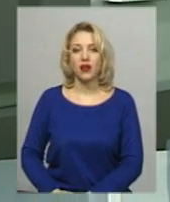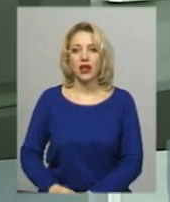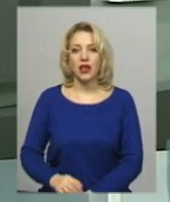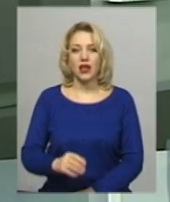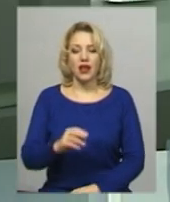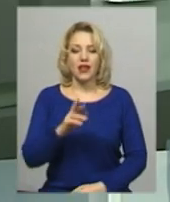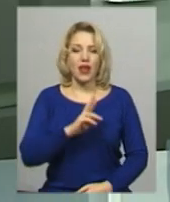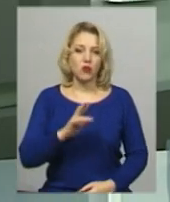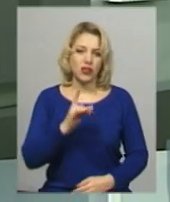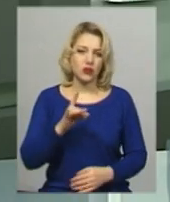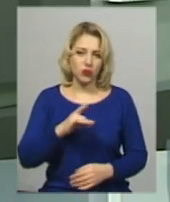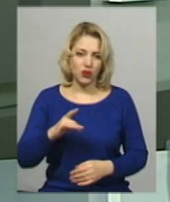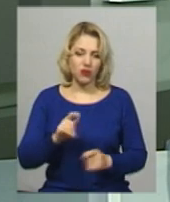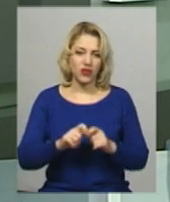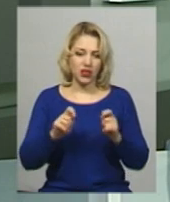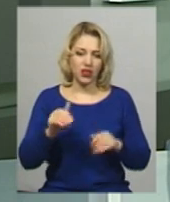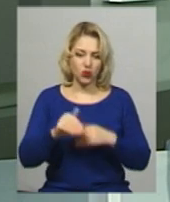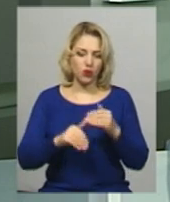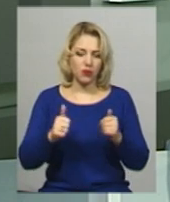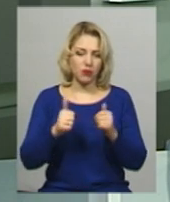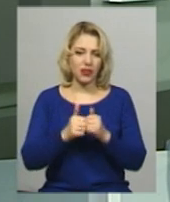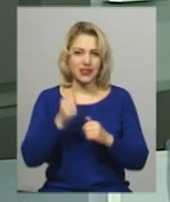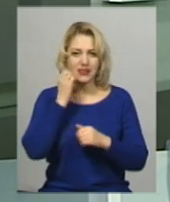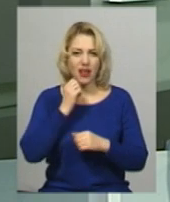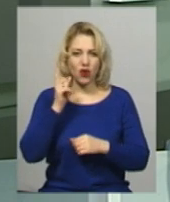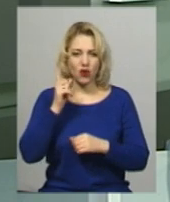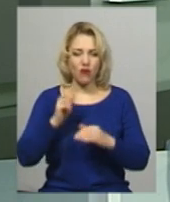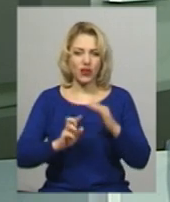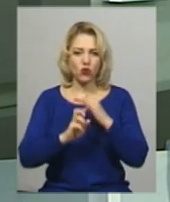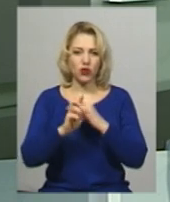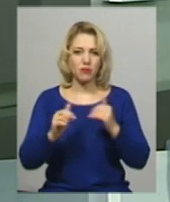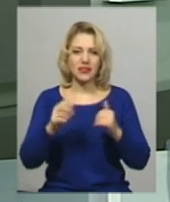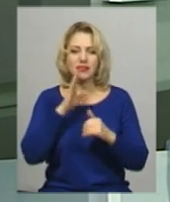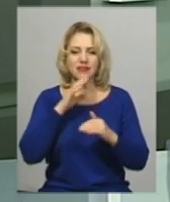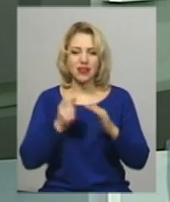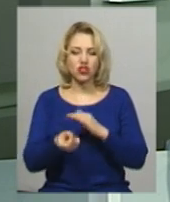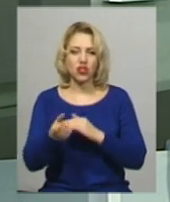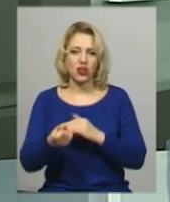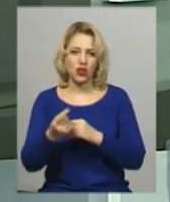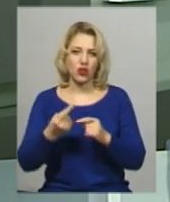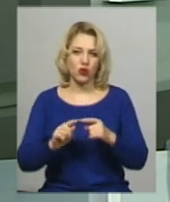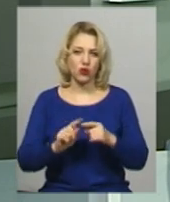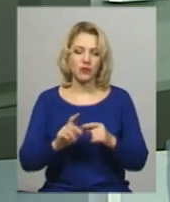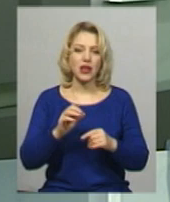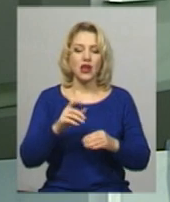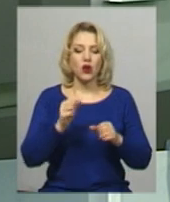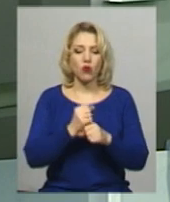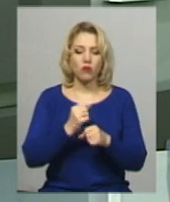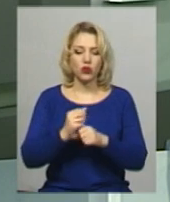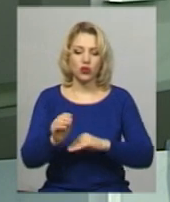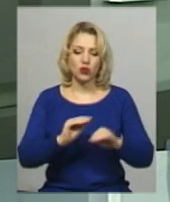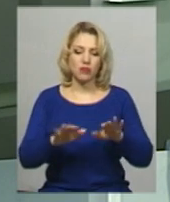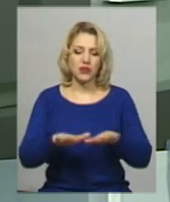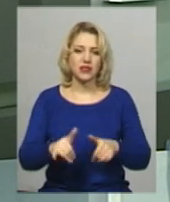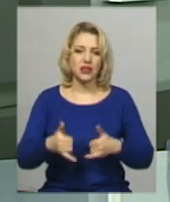Андріївка Ярмолинецького району відкрили купальню поблизу старовинної каплиці з джерелом. За словами голови сільської ради Андрія Баранова, роботи з облаштування місця